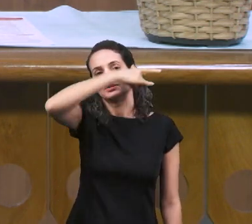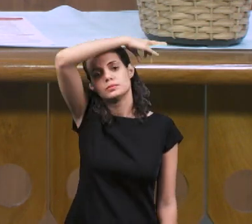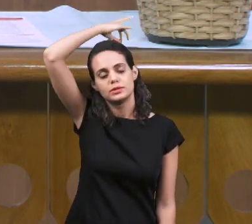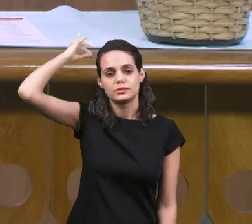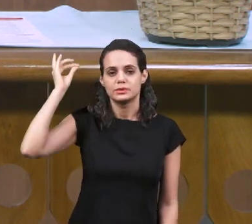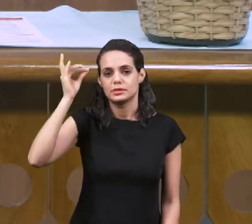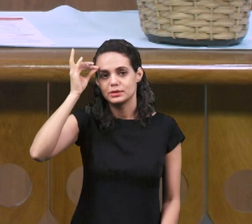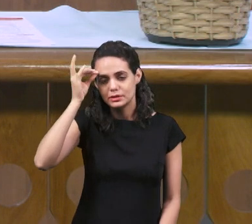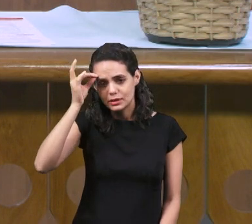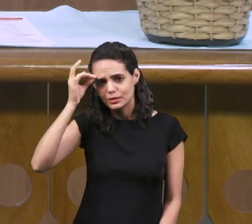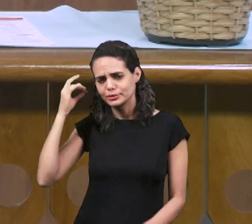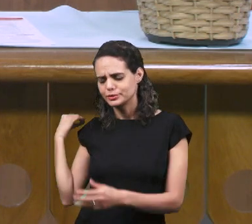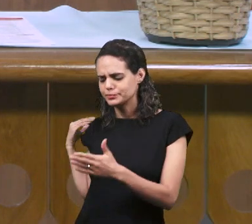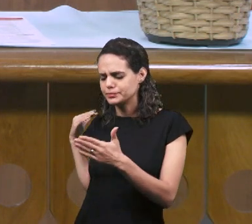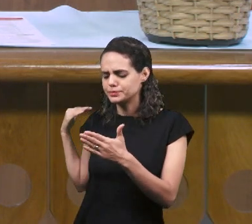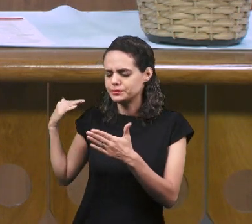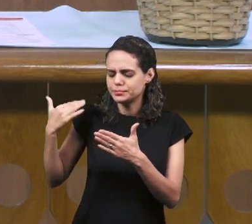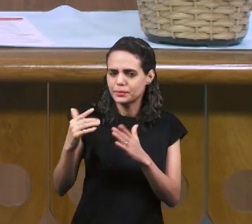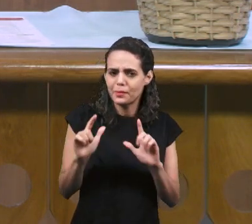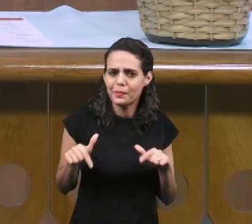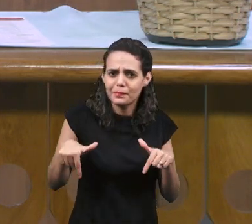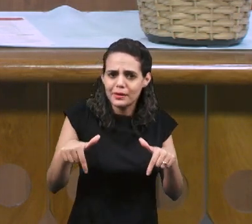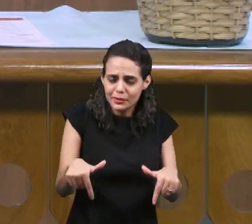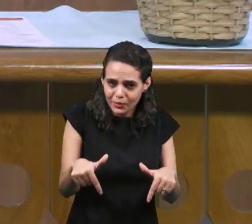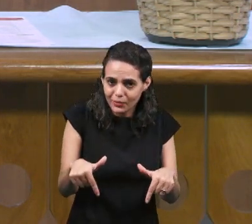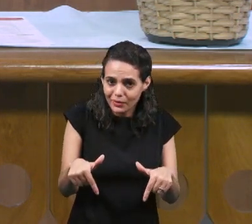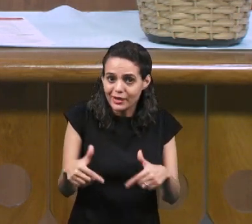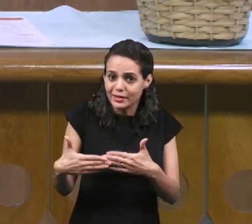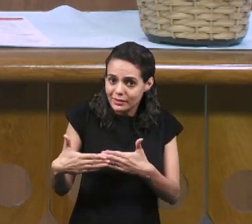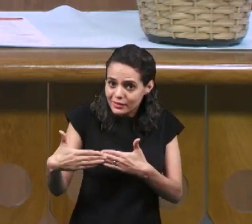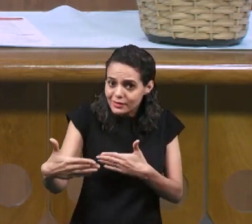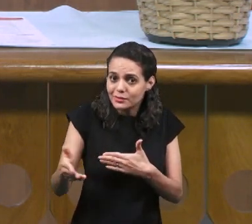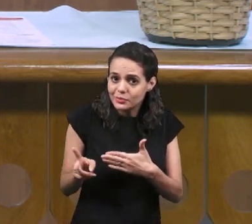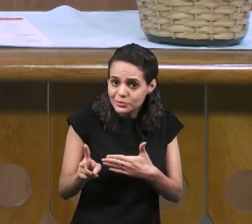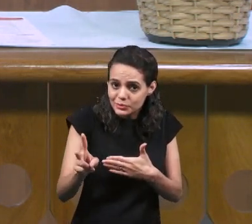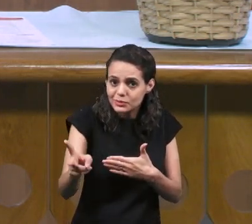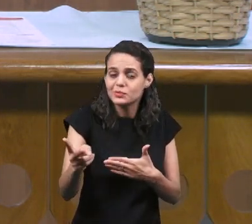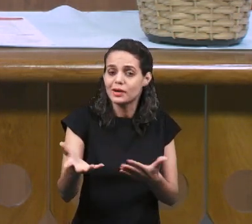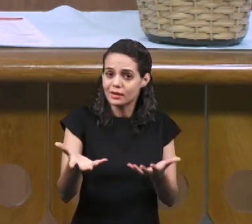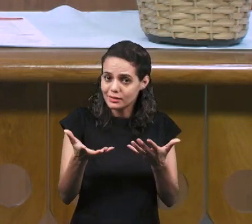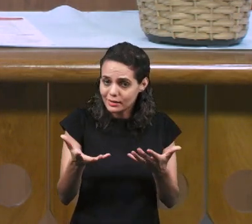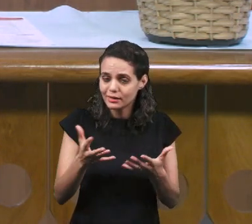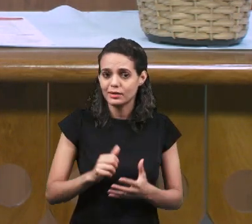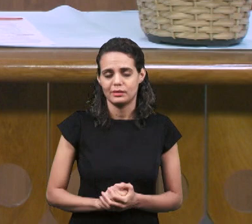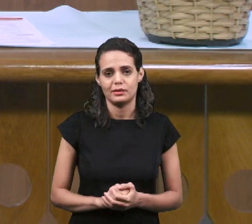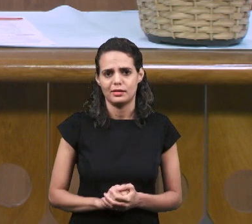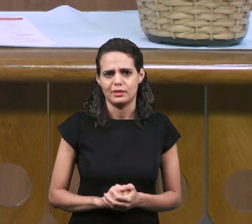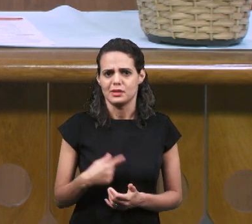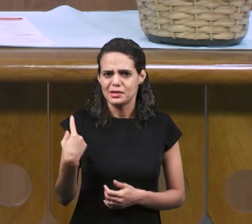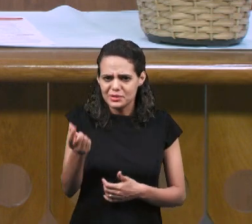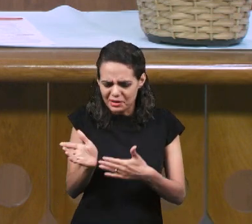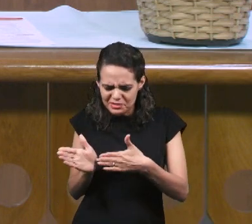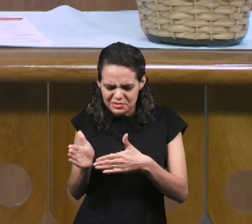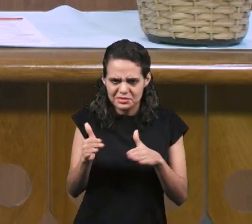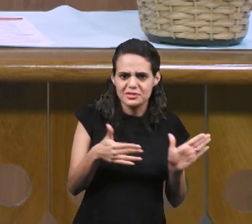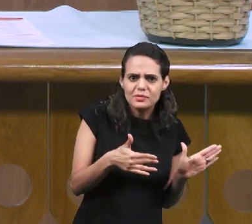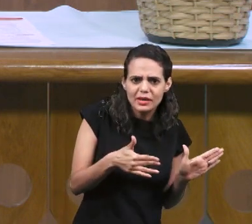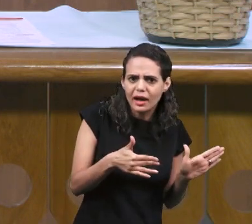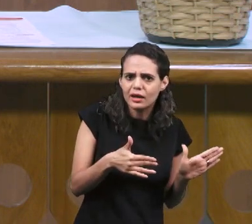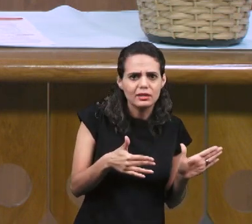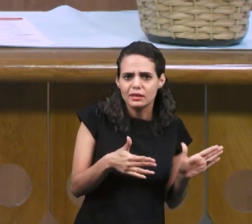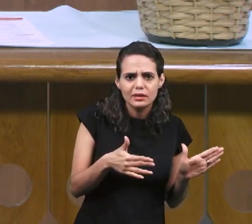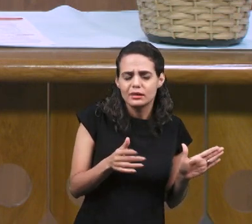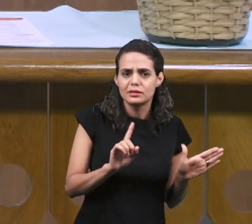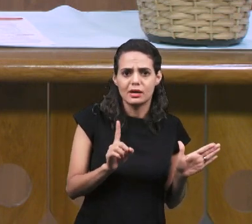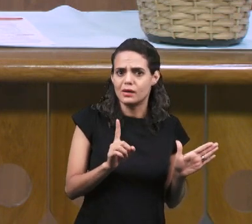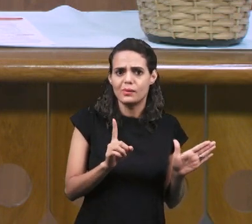pas nous dévier de cela. Ce serait un crime de notre part de comprendre que l'Évangile est une institution,